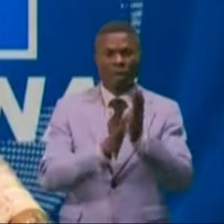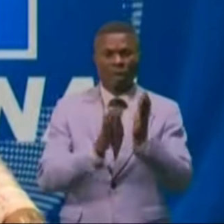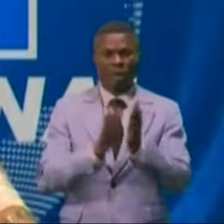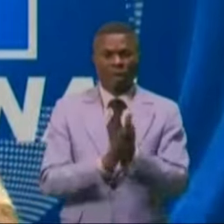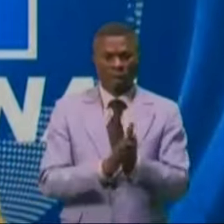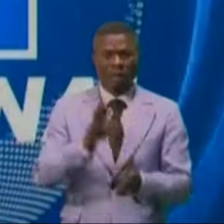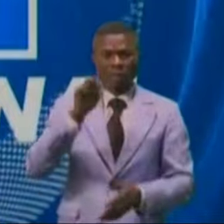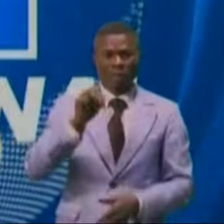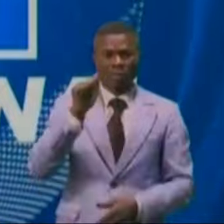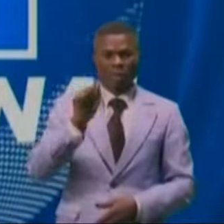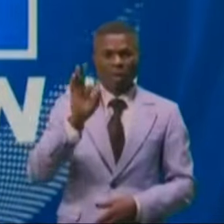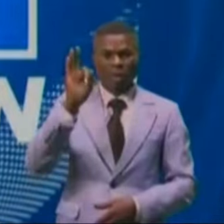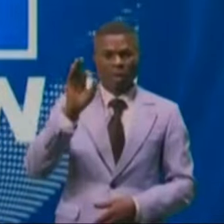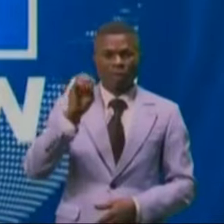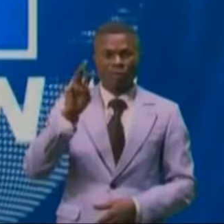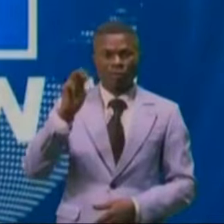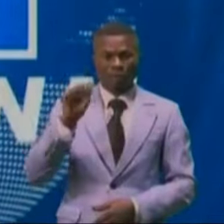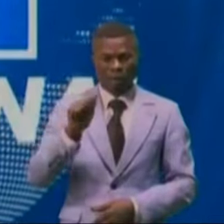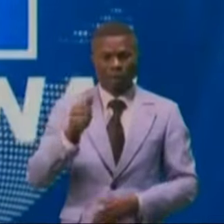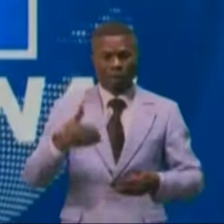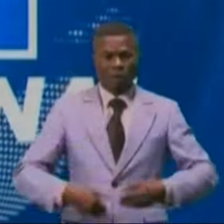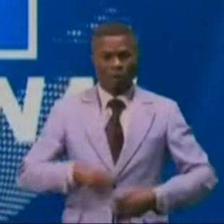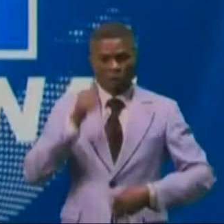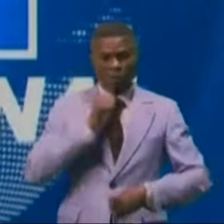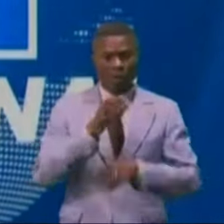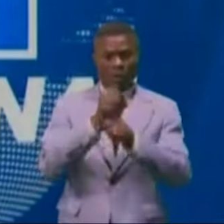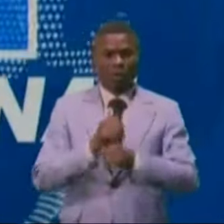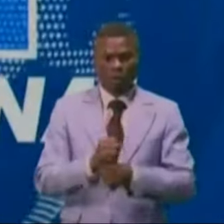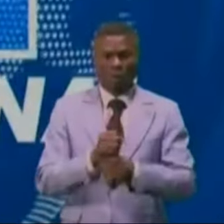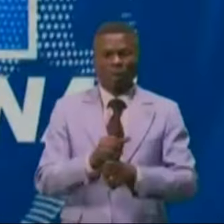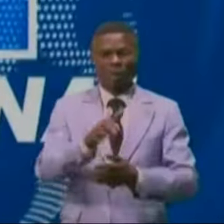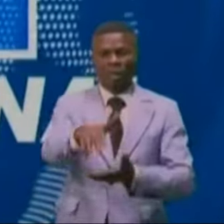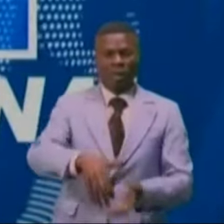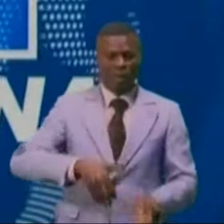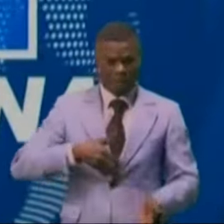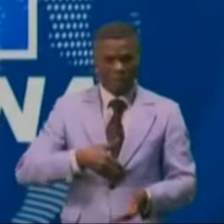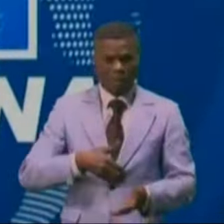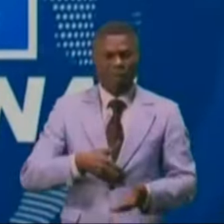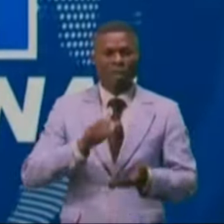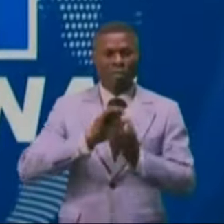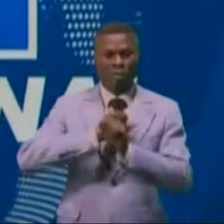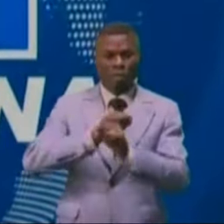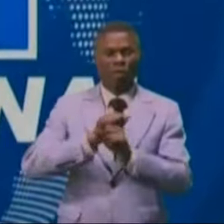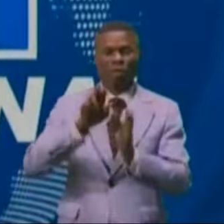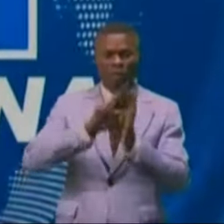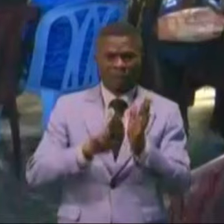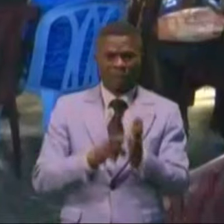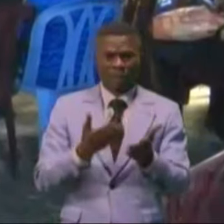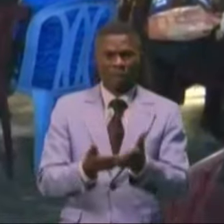Mafema Binza Upen, ces demoiselles ont reçu des kits, des bandes hygiéniques. Séverine Pascal Katanda.